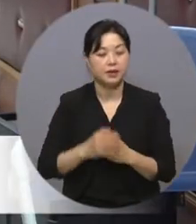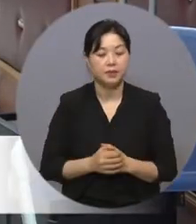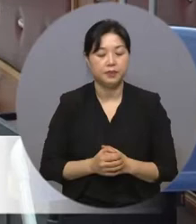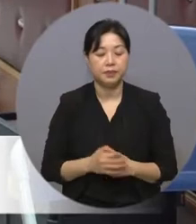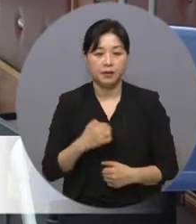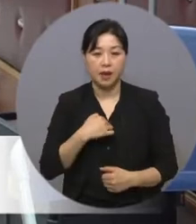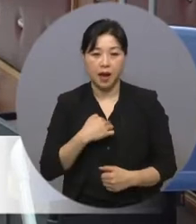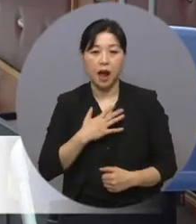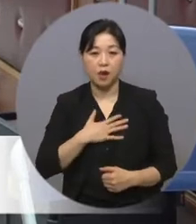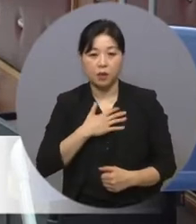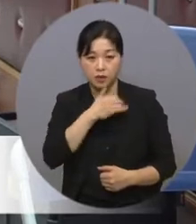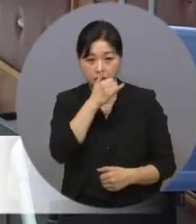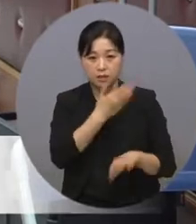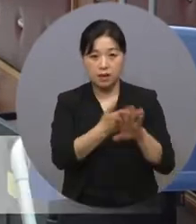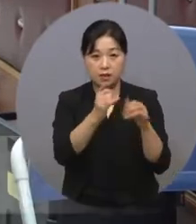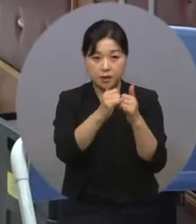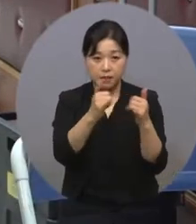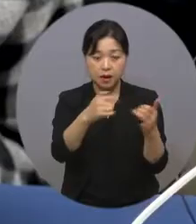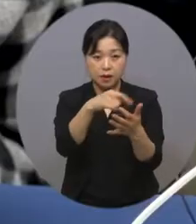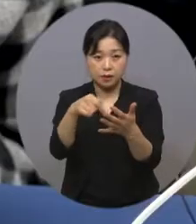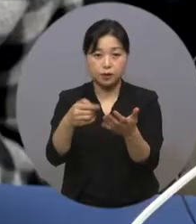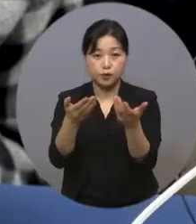게 그게 되게 좋은 것 같아요.